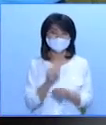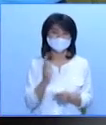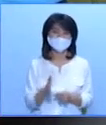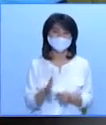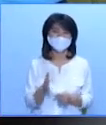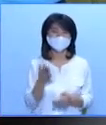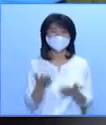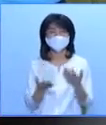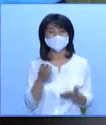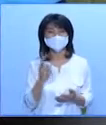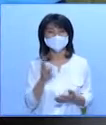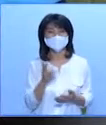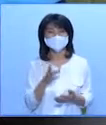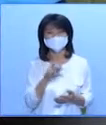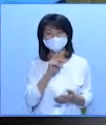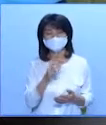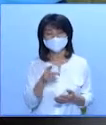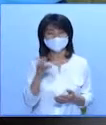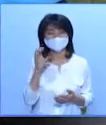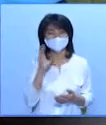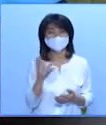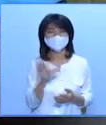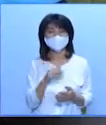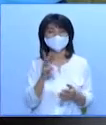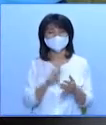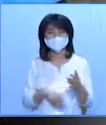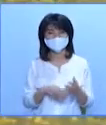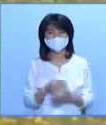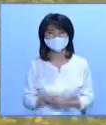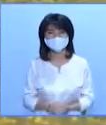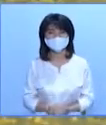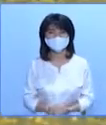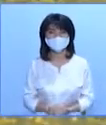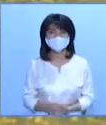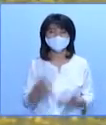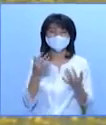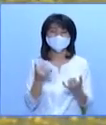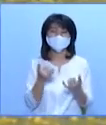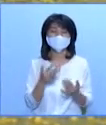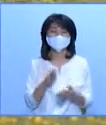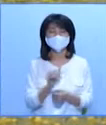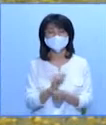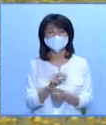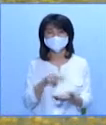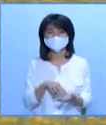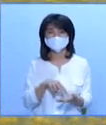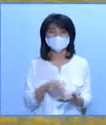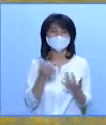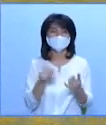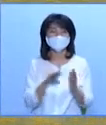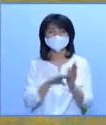елемеген жандарға 3 айлық есепті көрсеткішке дейінгі айыппұл қарастырылған. Бүгінгі күнде автотұраққа карантин режимін